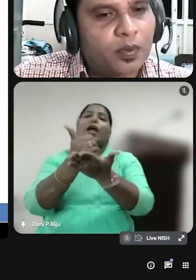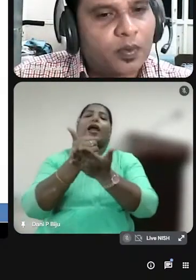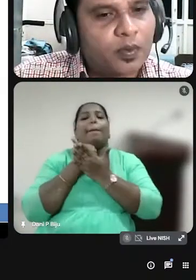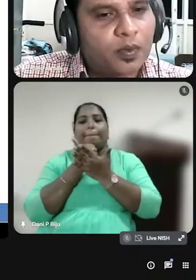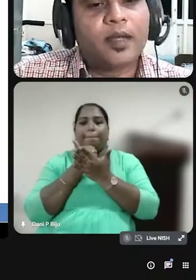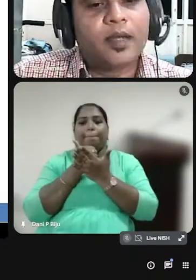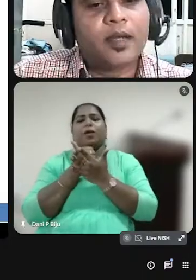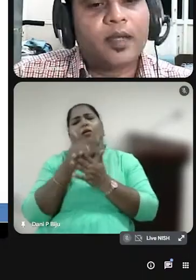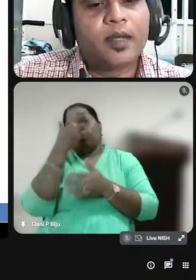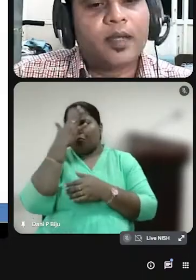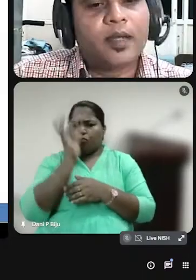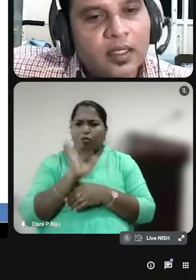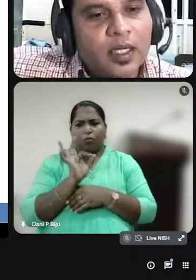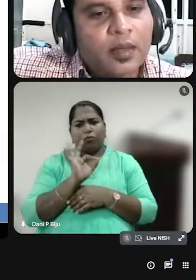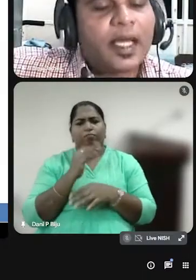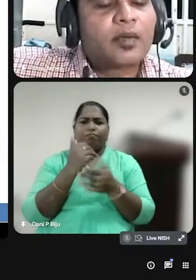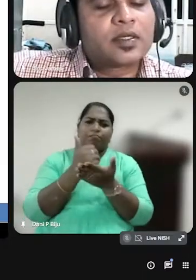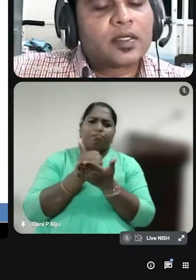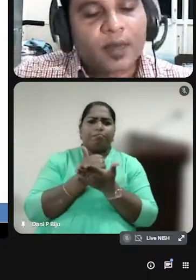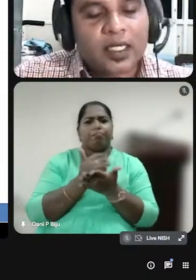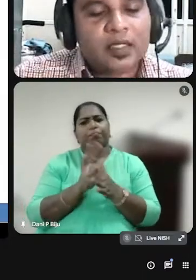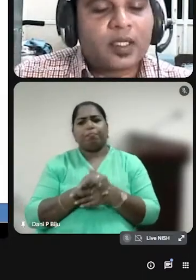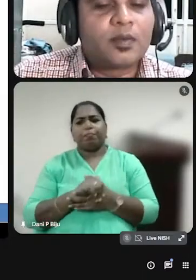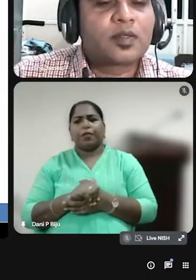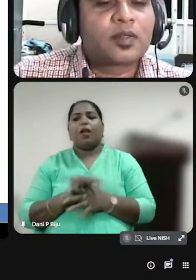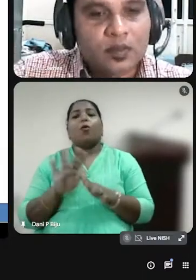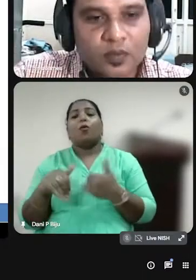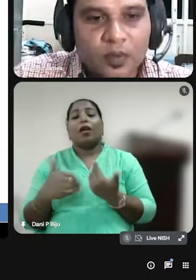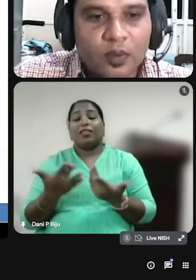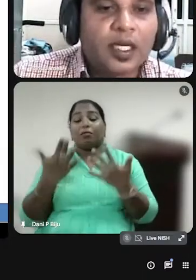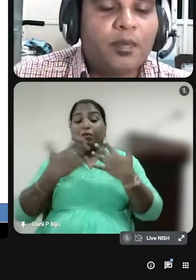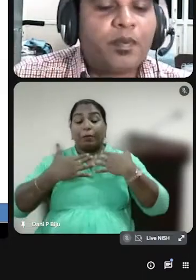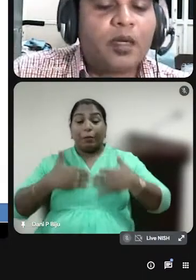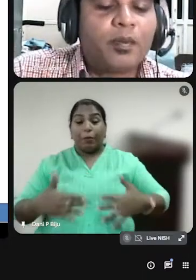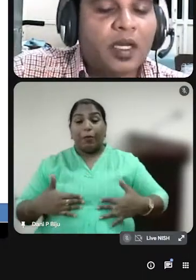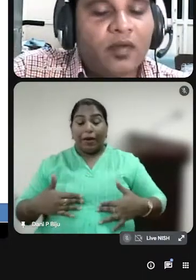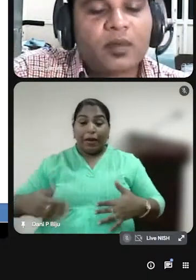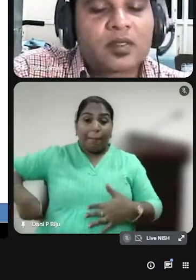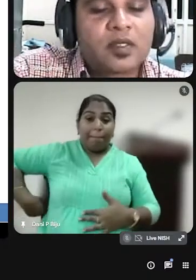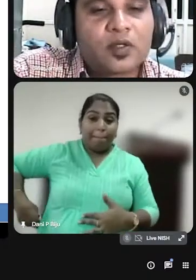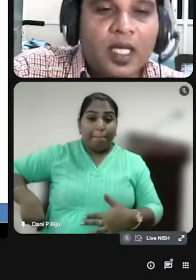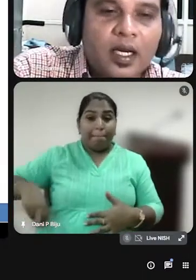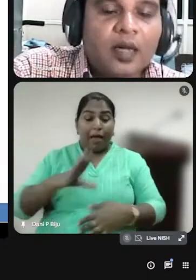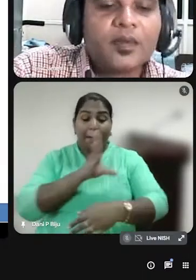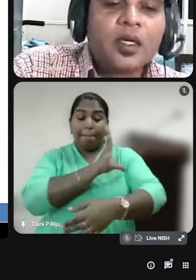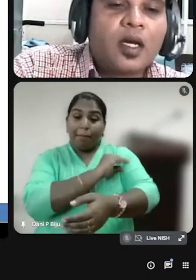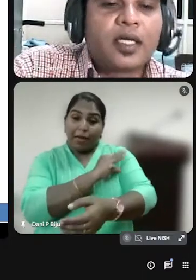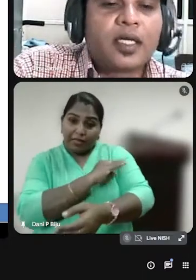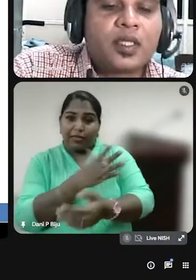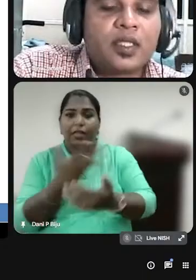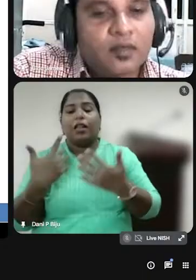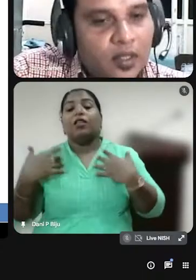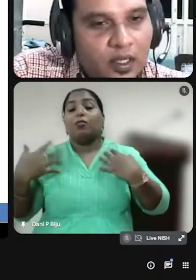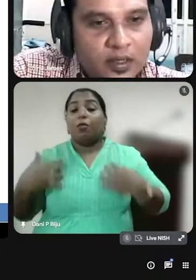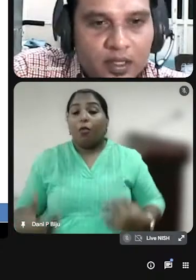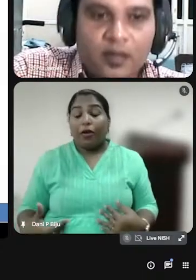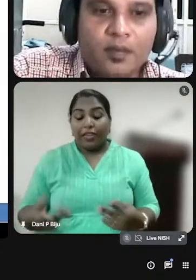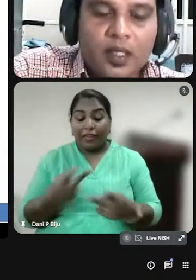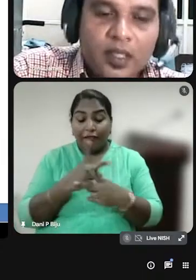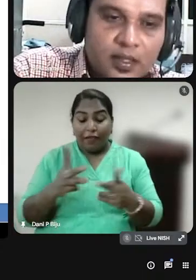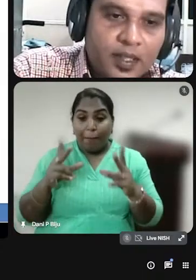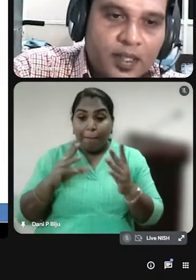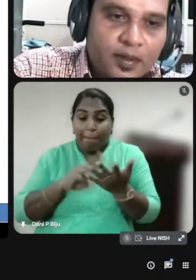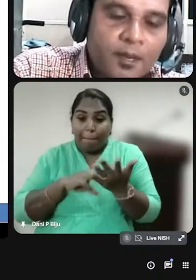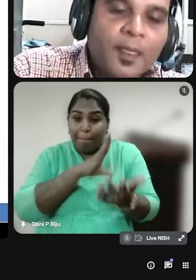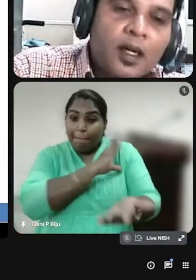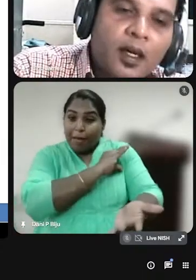പ്രത്യേകിച്ച് കുഴപ്പമില്ല. കാര്യം ഓൾറെഡി നമ്മുടെ ബാക്ക് മസിൽസ്, പാരാസ്പൈനൽ മസിൽസും നമ്മുടെ ഹിപ്പിന്റെ പെൽവിക് മസിൽസും എല്ലാം ആക്ടിവേറ്റ് ചെയ്യുകയും വർക്ക് ചെയ്യുകയും ചെയ്യും